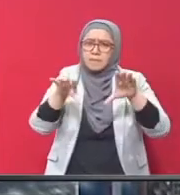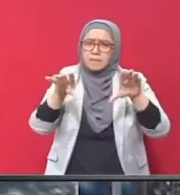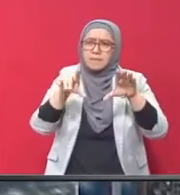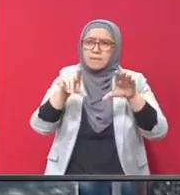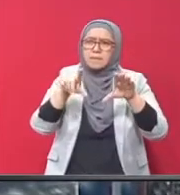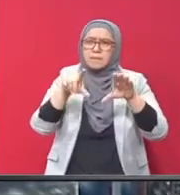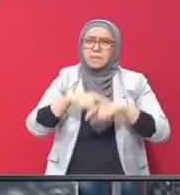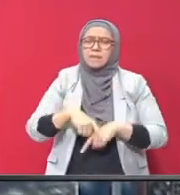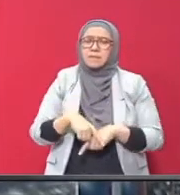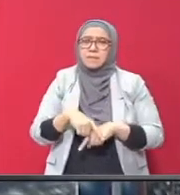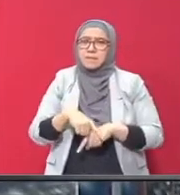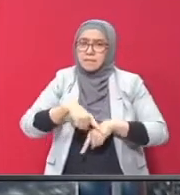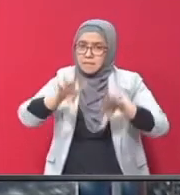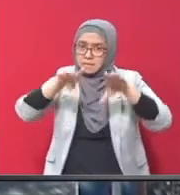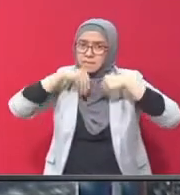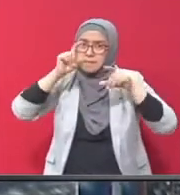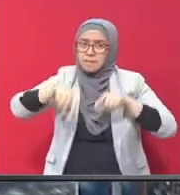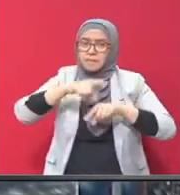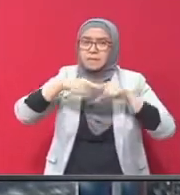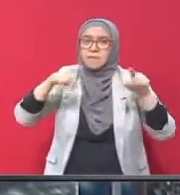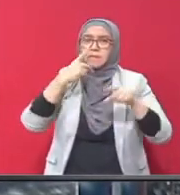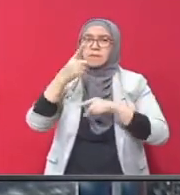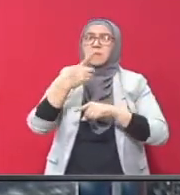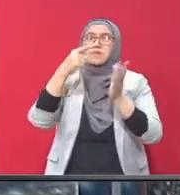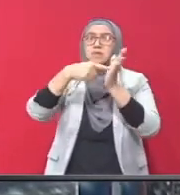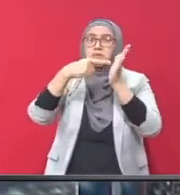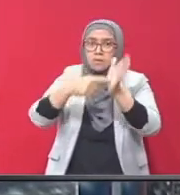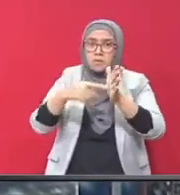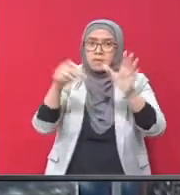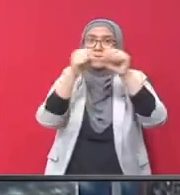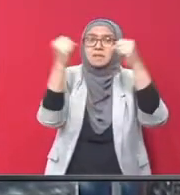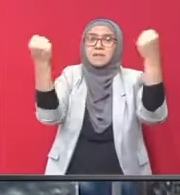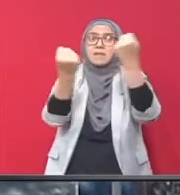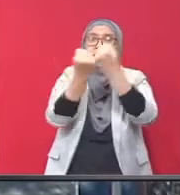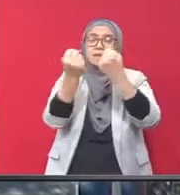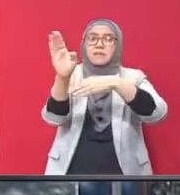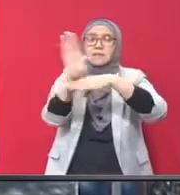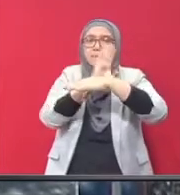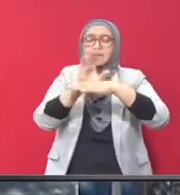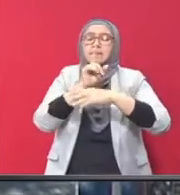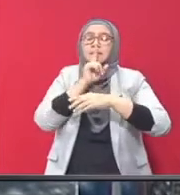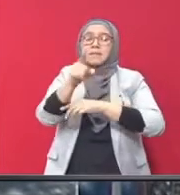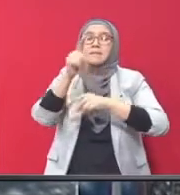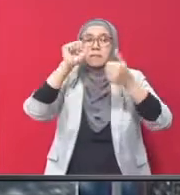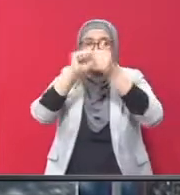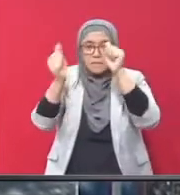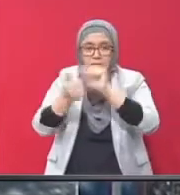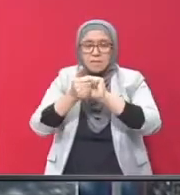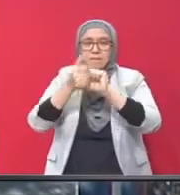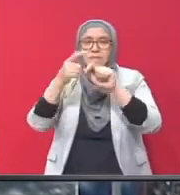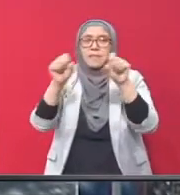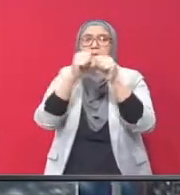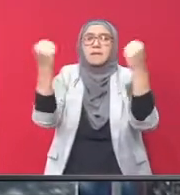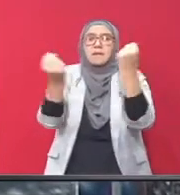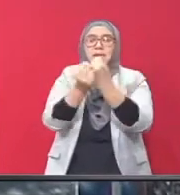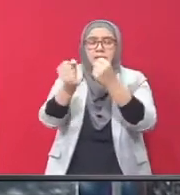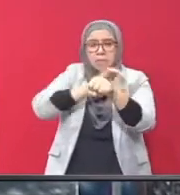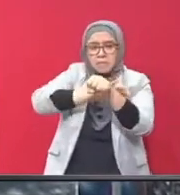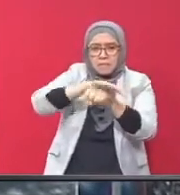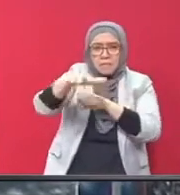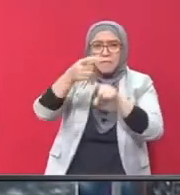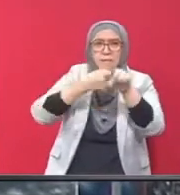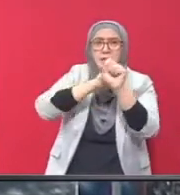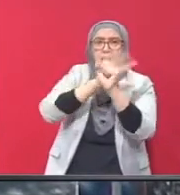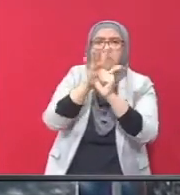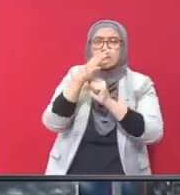juga kita harus 5 Bob dia menggambarkan musyrik itu bermasalah Sarekat sekali kesan daripada komik 19 ini memang